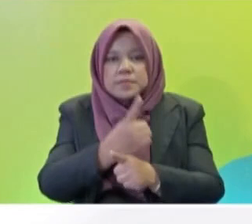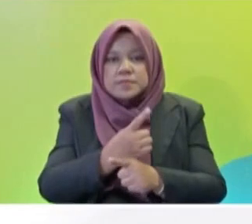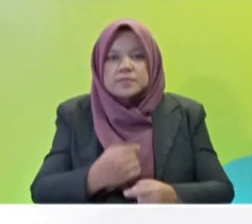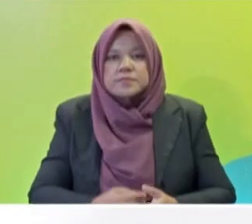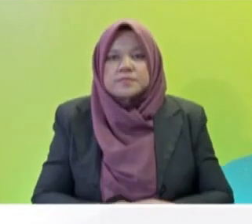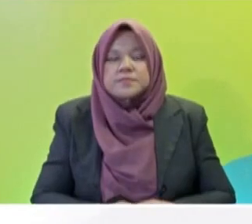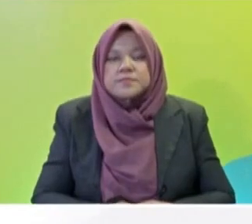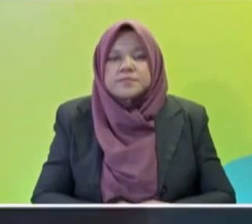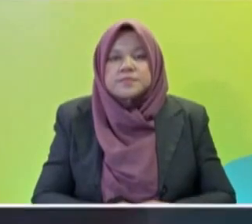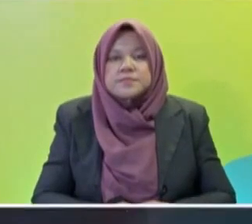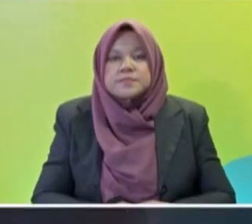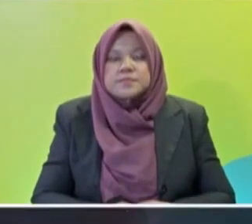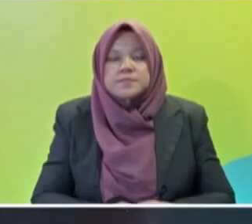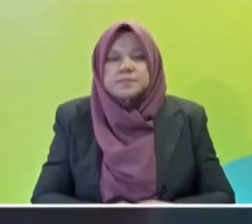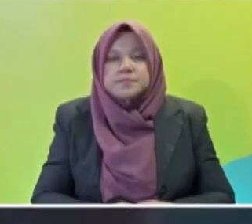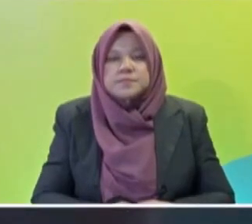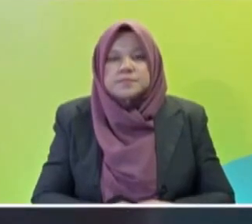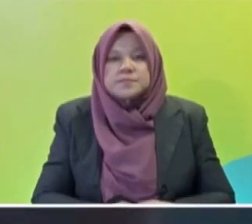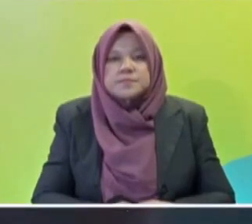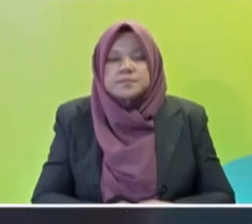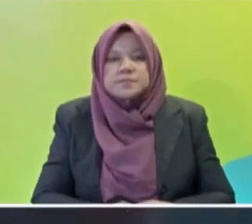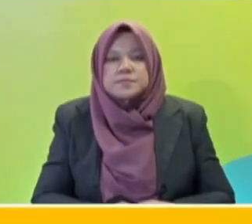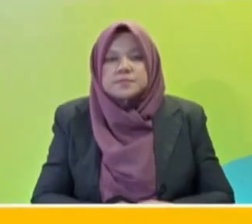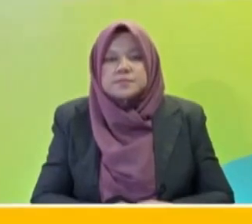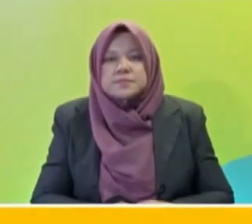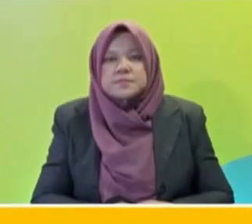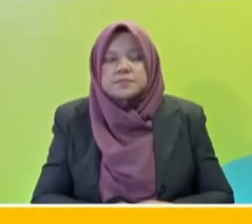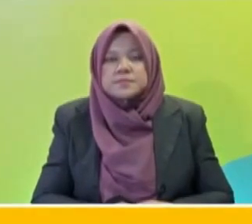jadi kita semak jawaban Oke mudah-mudahan